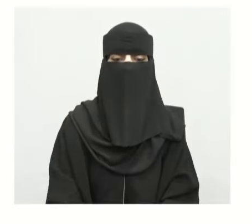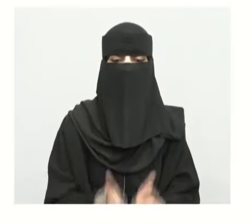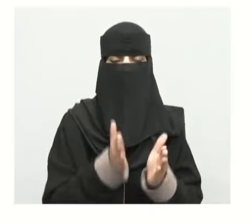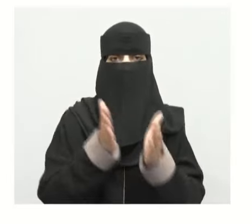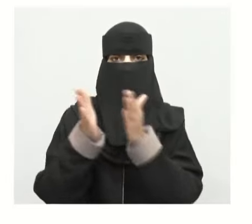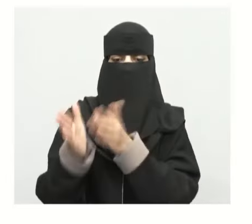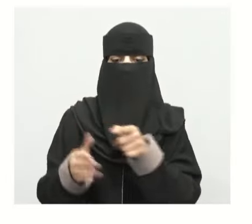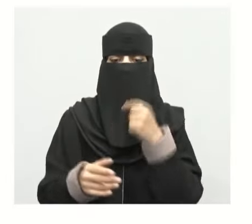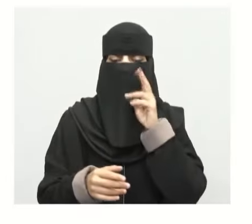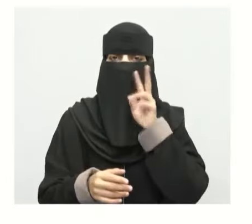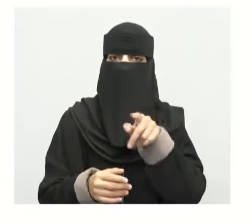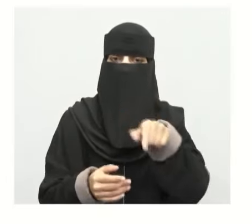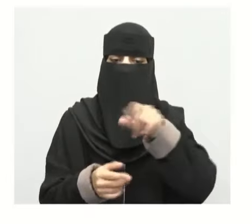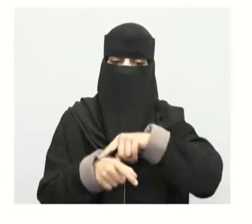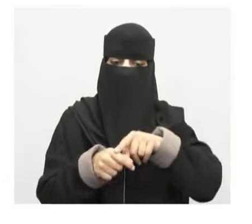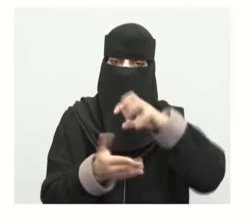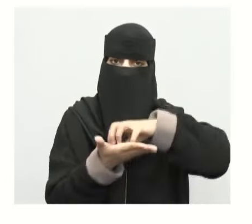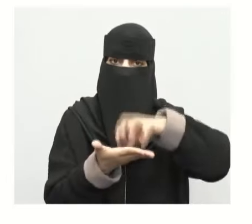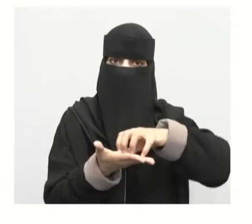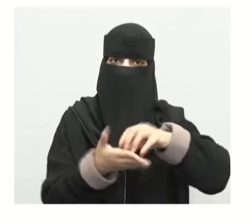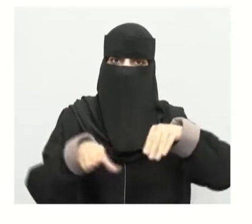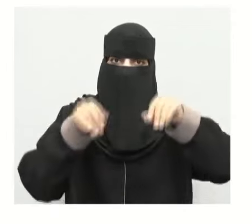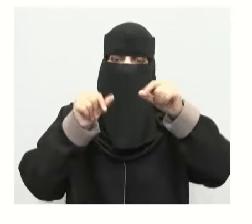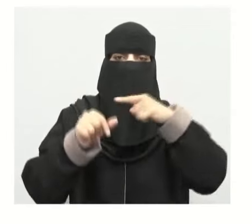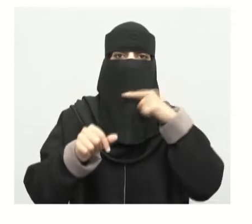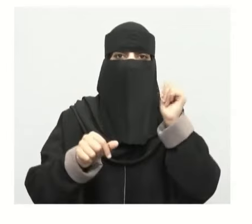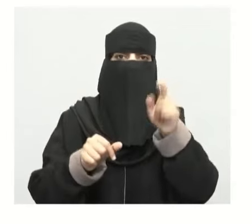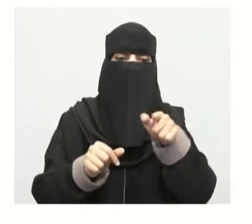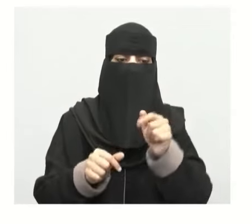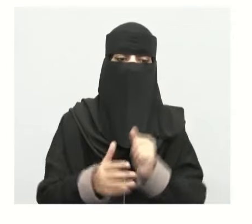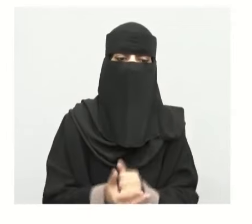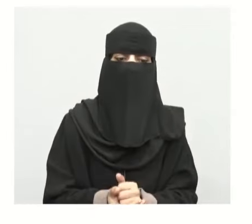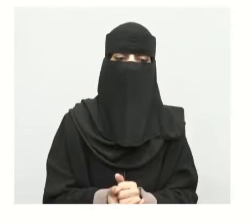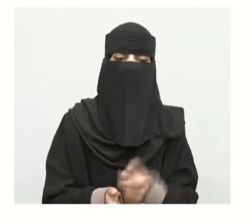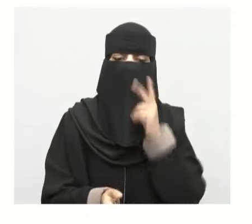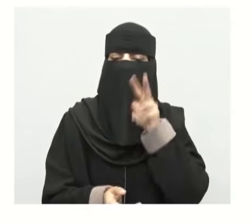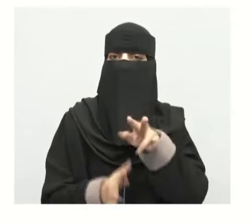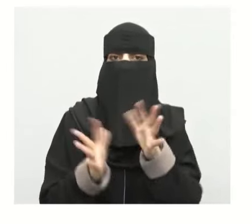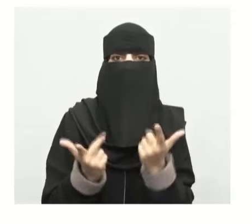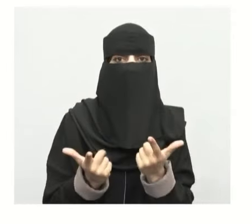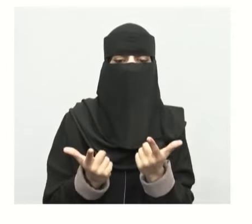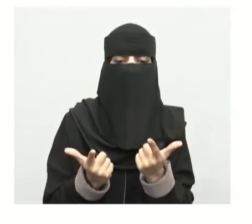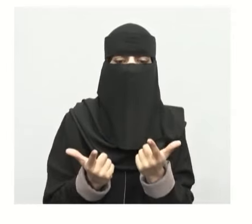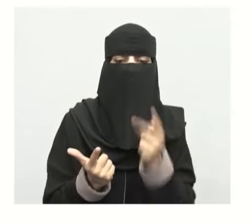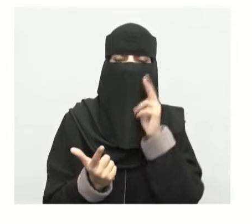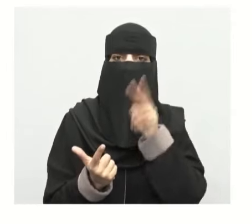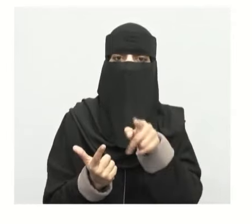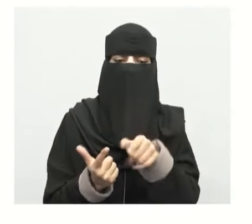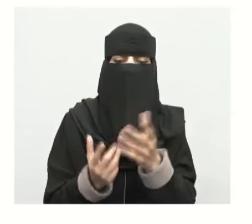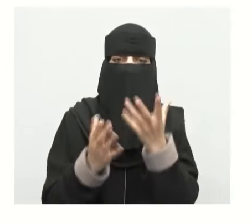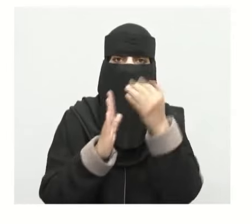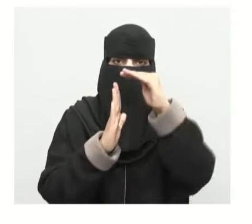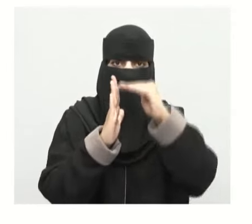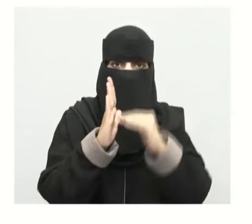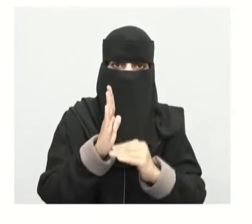مناخها واذا نظرنا الى المناطق الصحراويه ماذا نلاحظ نلاحظ